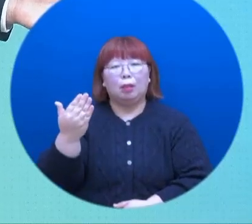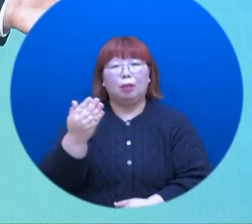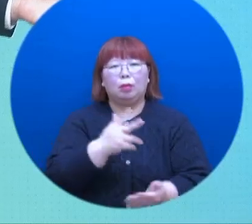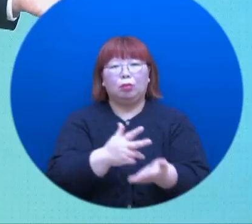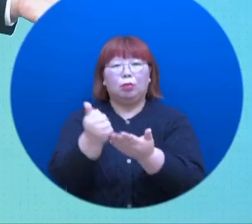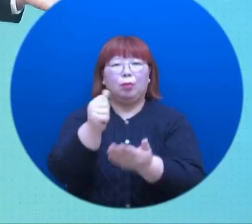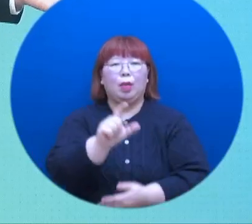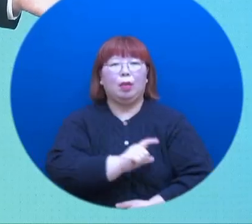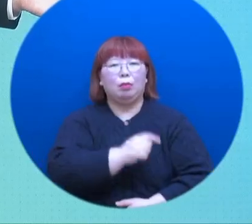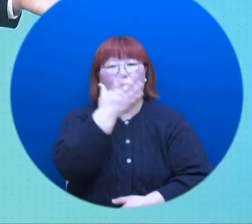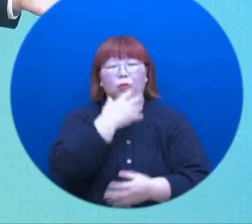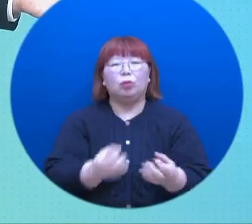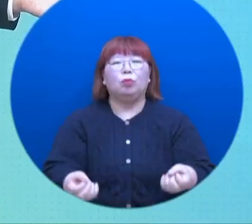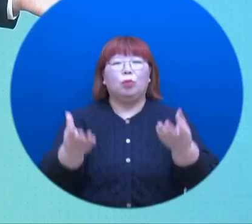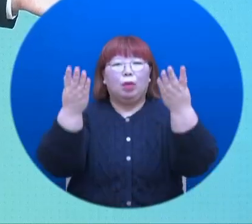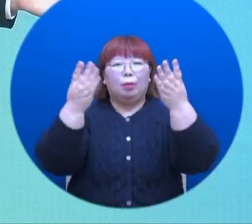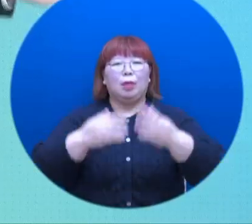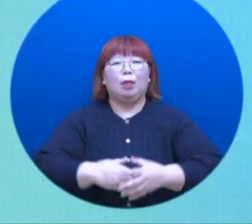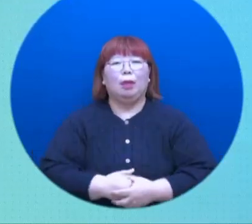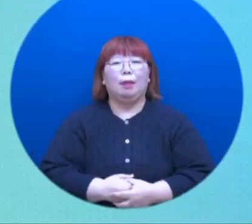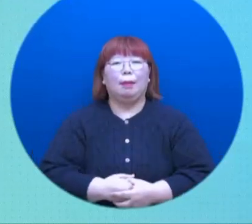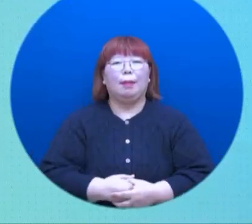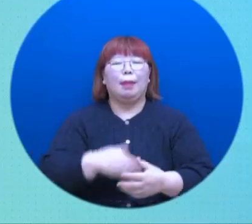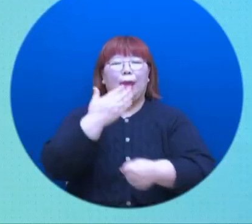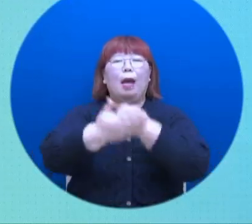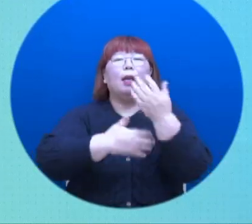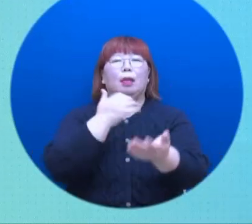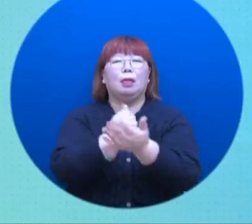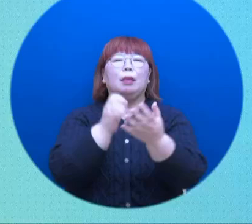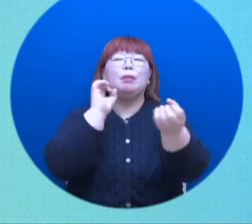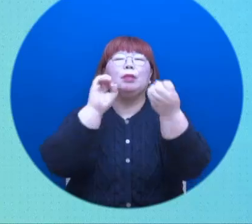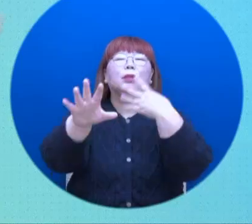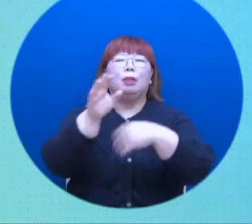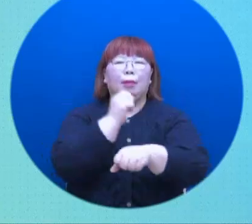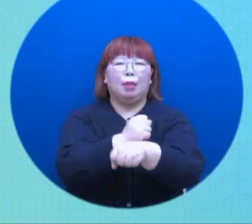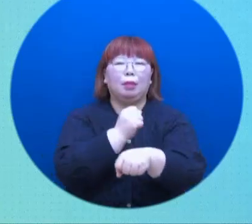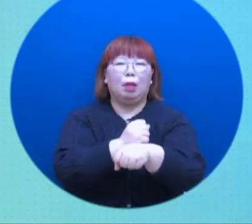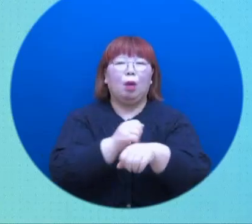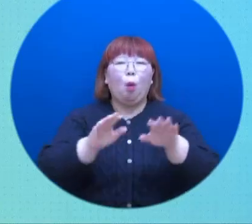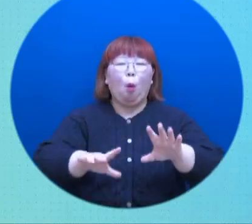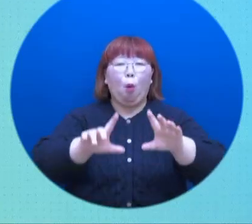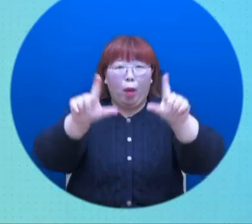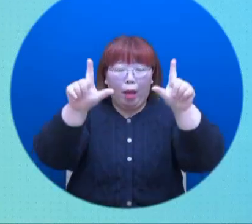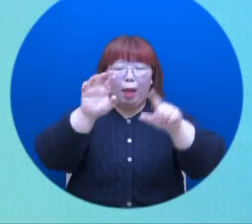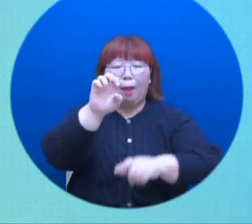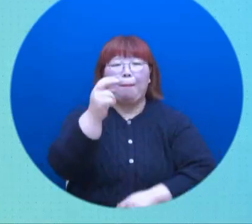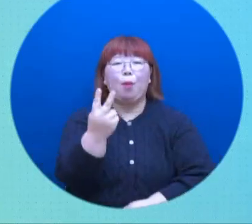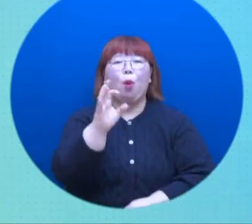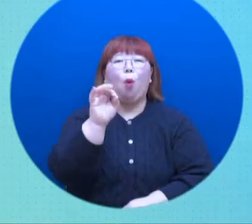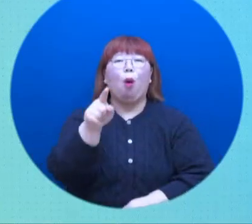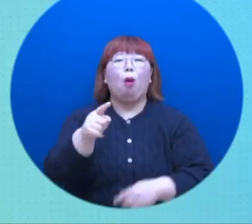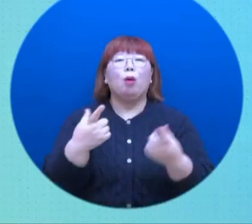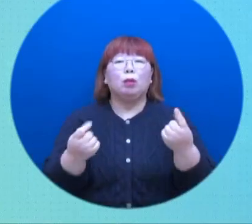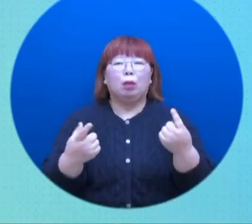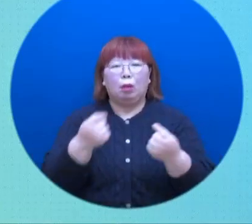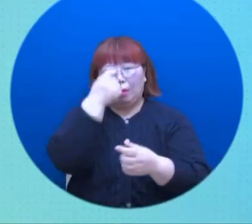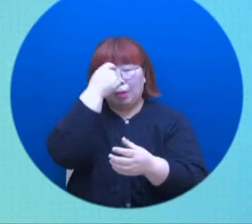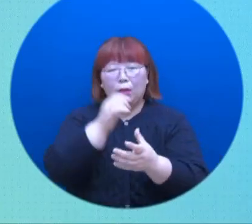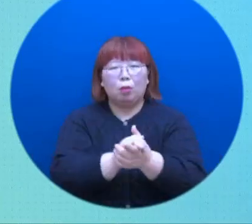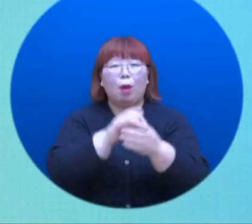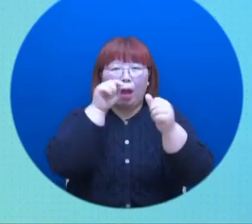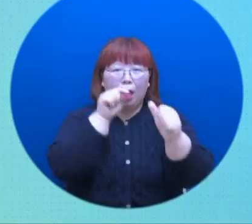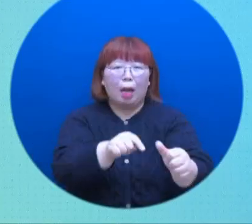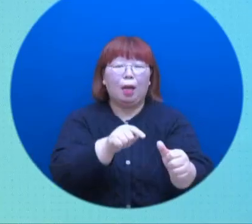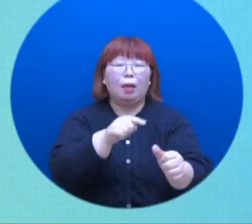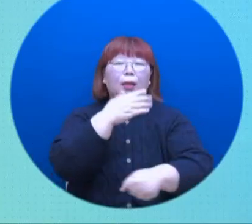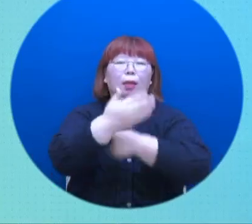이름으로 축복합니다. 하나님 응답하실 거예요. 올해 표어처럼 기도하라,